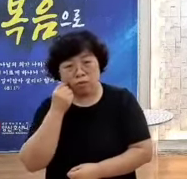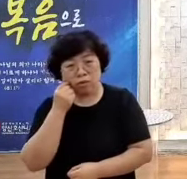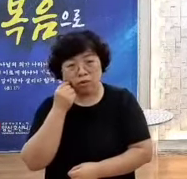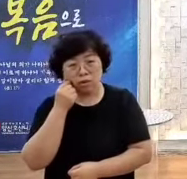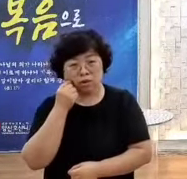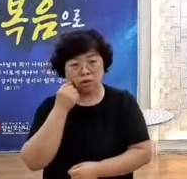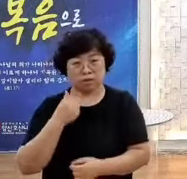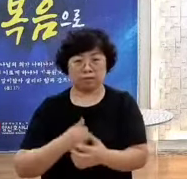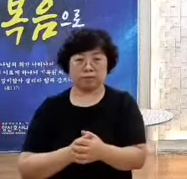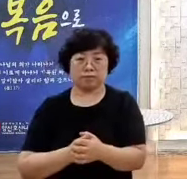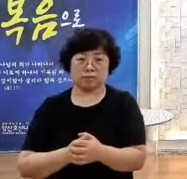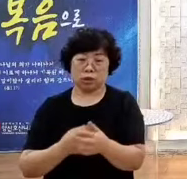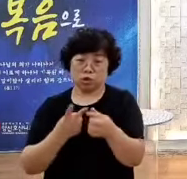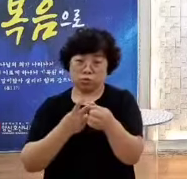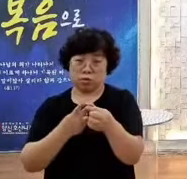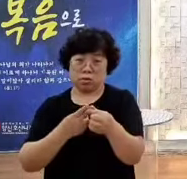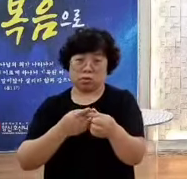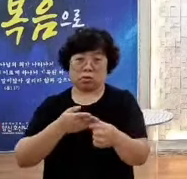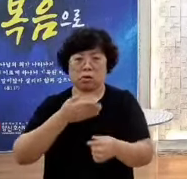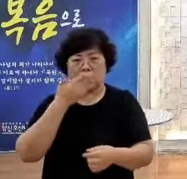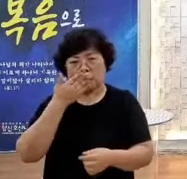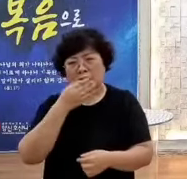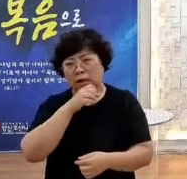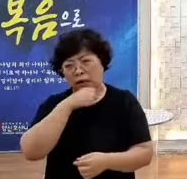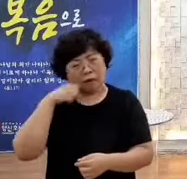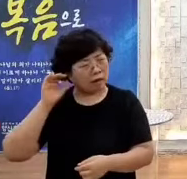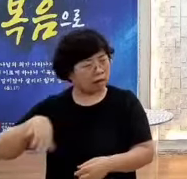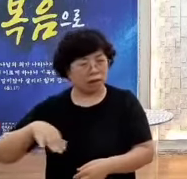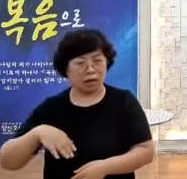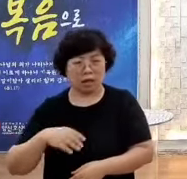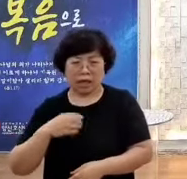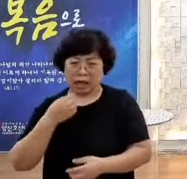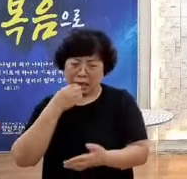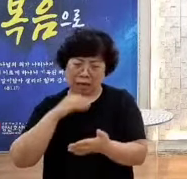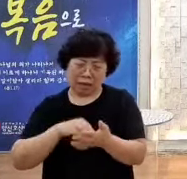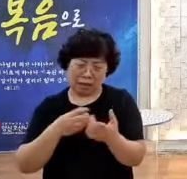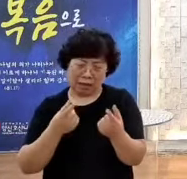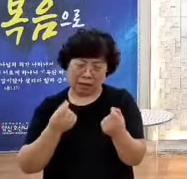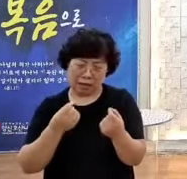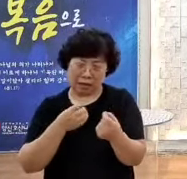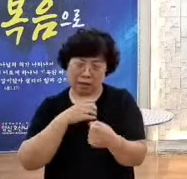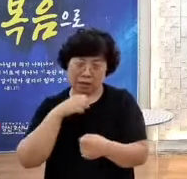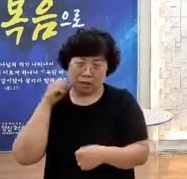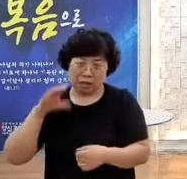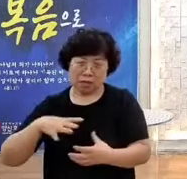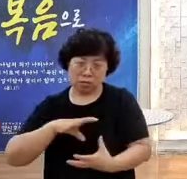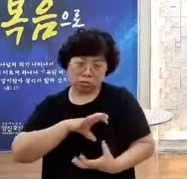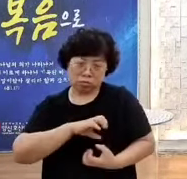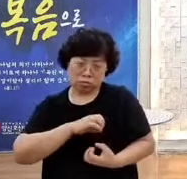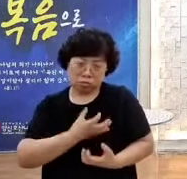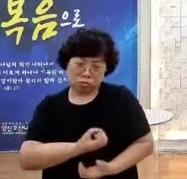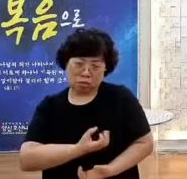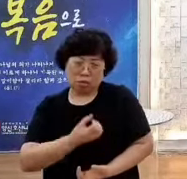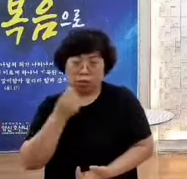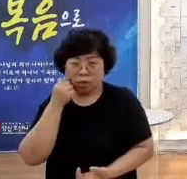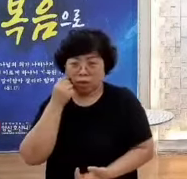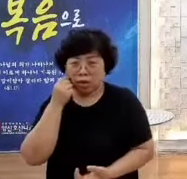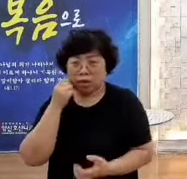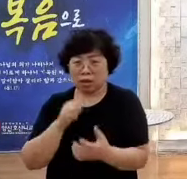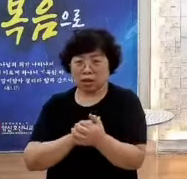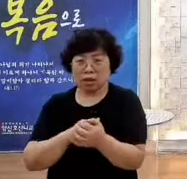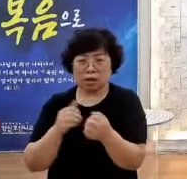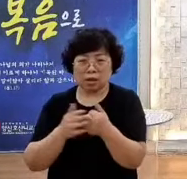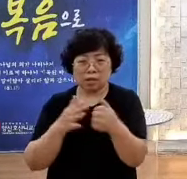거예요. 두 번째는 밥이 안 넘어가요. 돌 씹는 거예요. 소화가. 이게 불안의 증세예요. 만사가 다